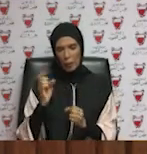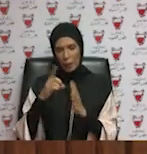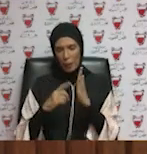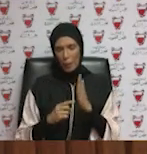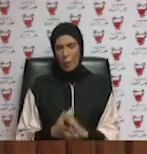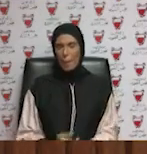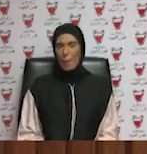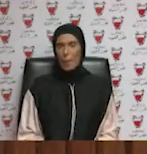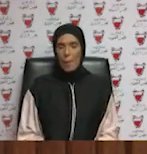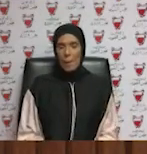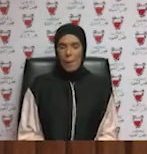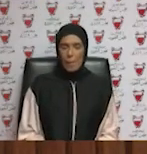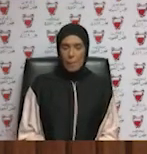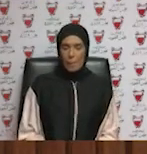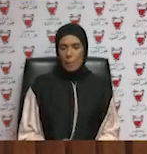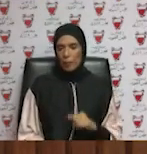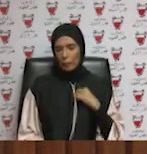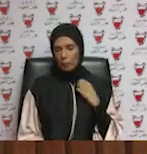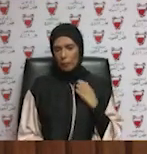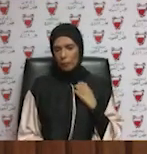القوانين. مشكور أبو محمد.